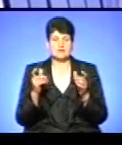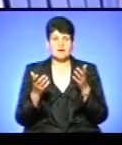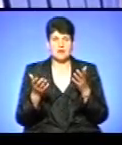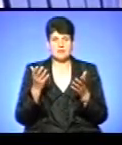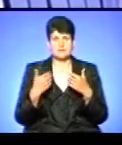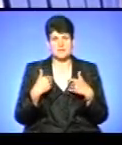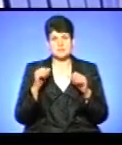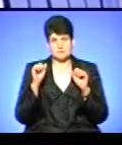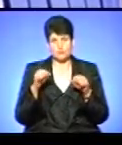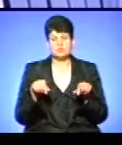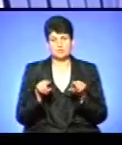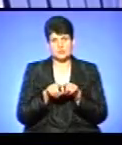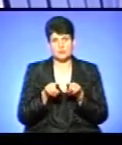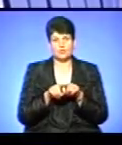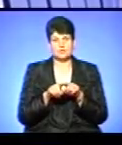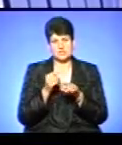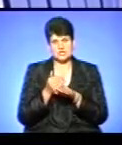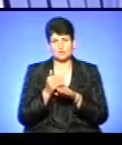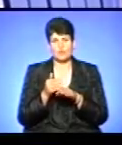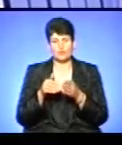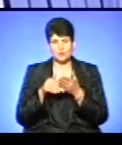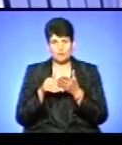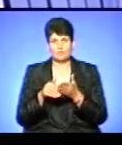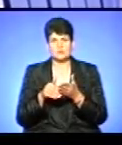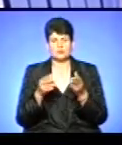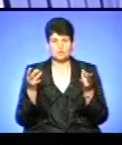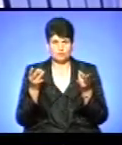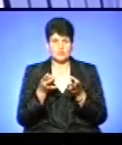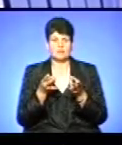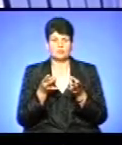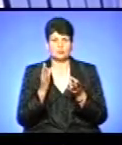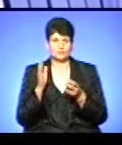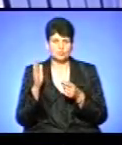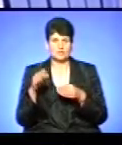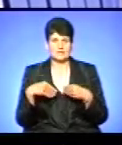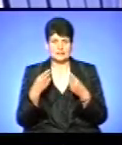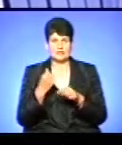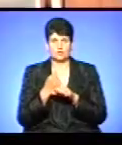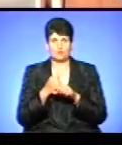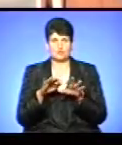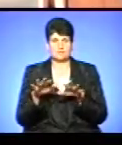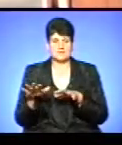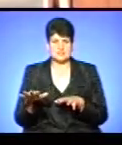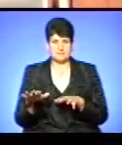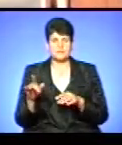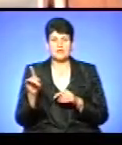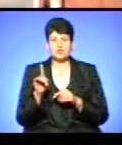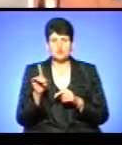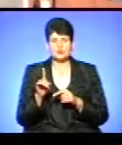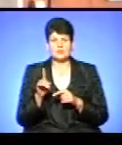ми зможемо також десь частково допомогти і, якщо потрібно, надати робочі місця. Щодо